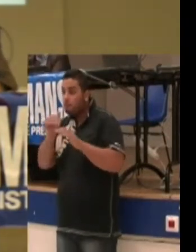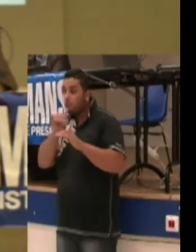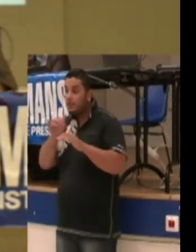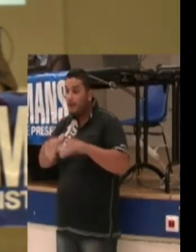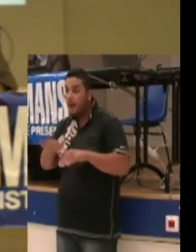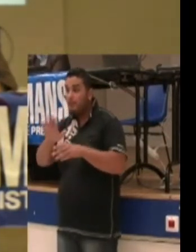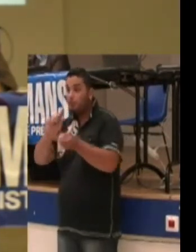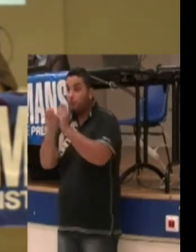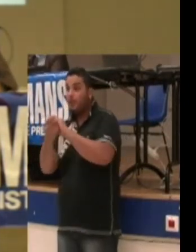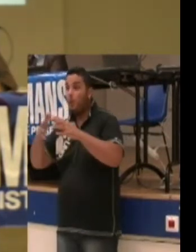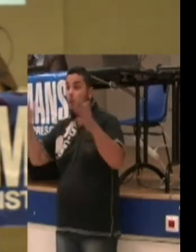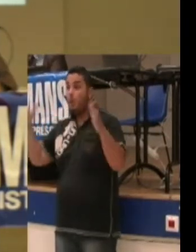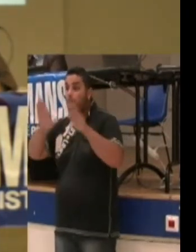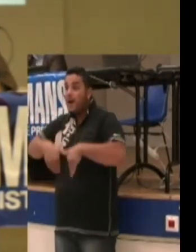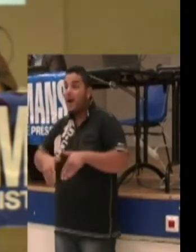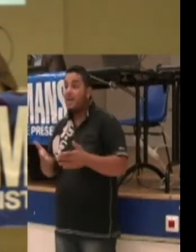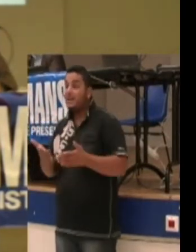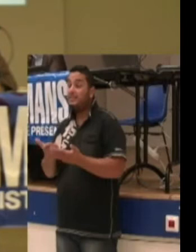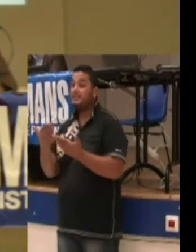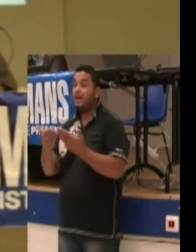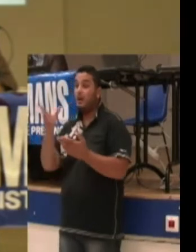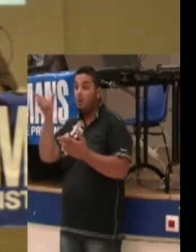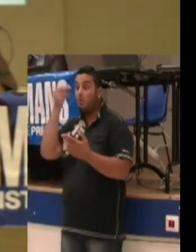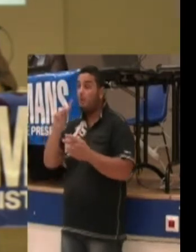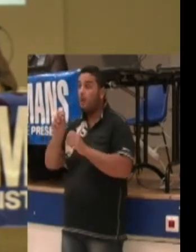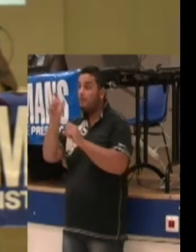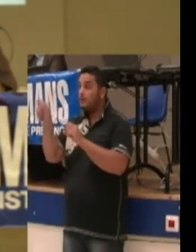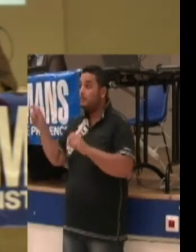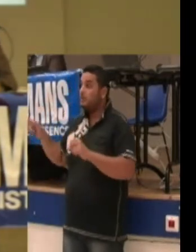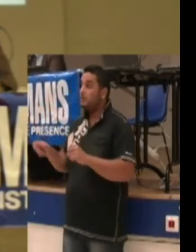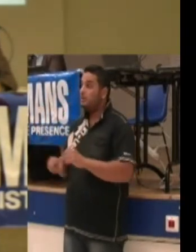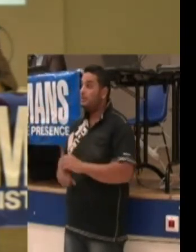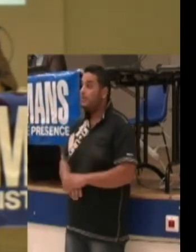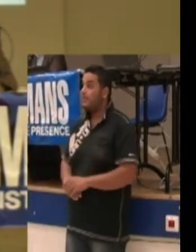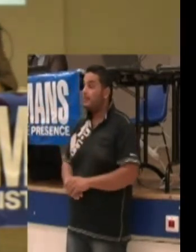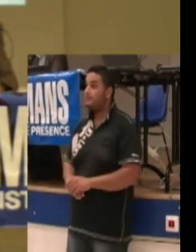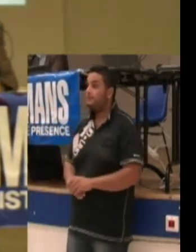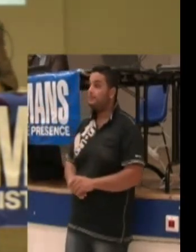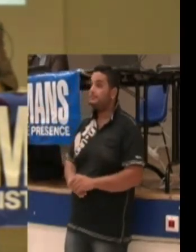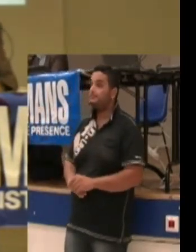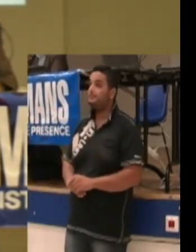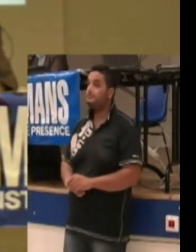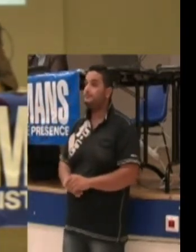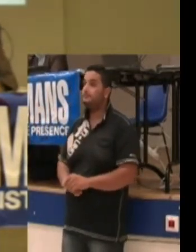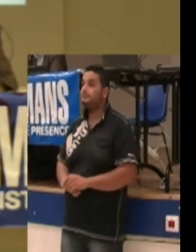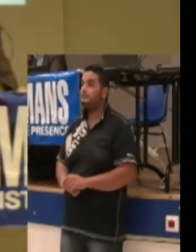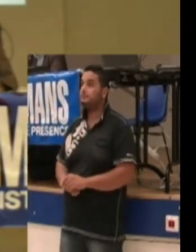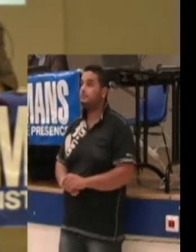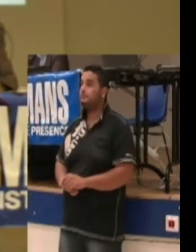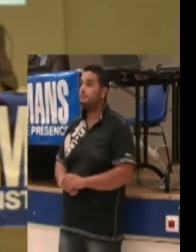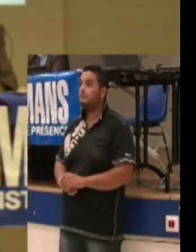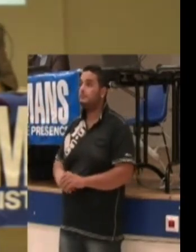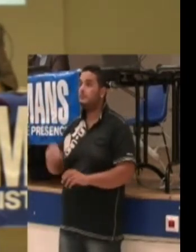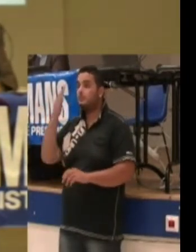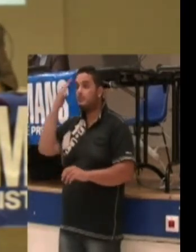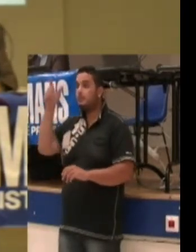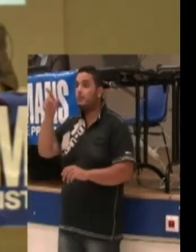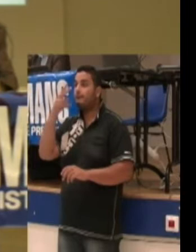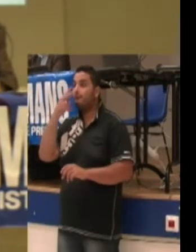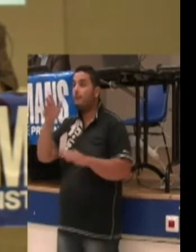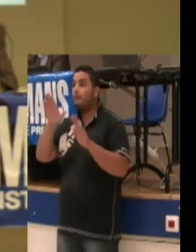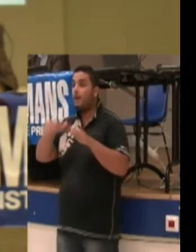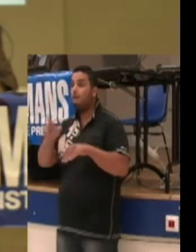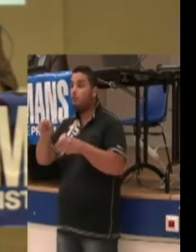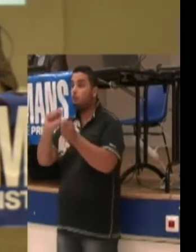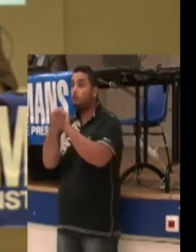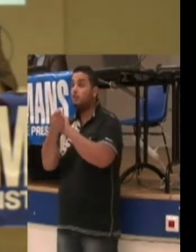plus petit, celui qui fait moins, qui est moins nuisible aux musulmans, c'est bon. Donc, si tu vois un mal, tu dois le changer avec